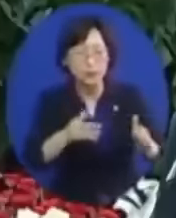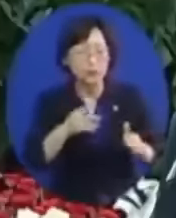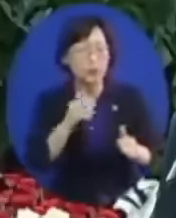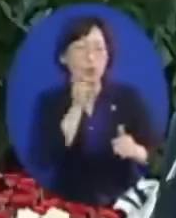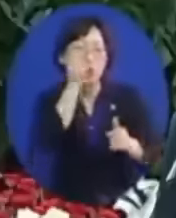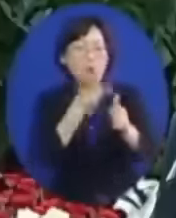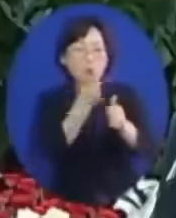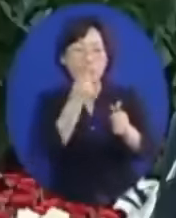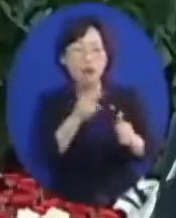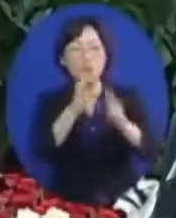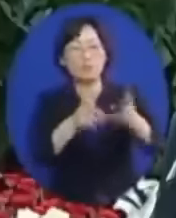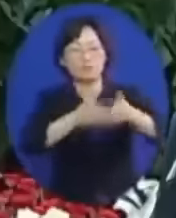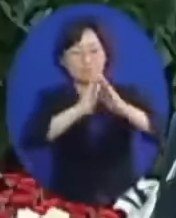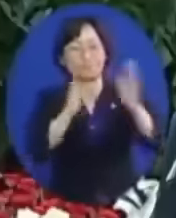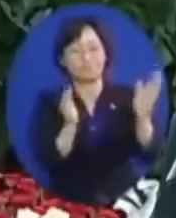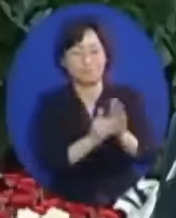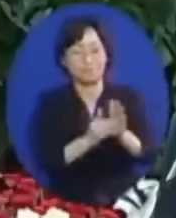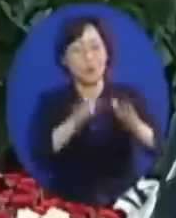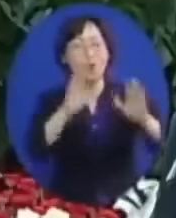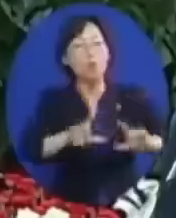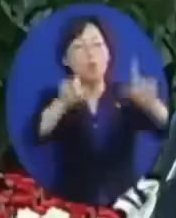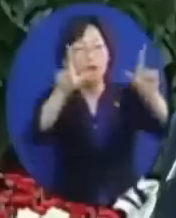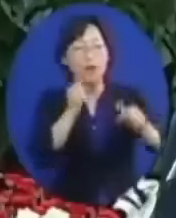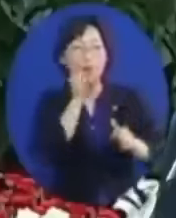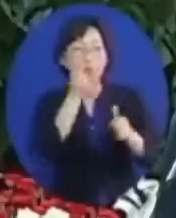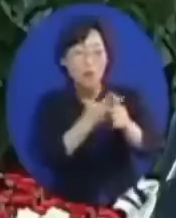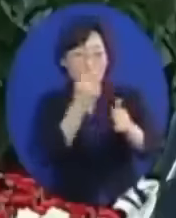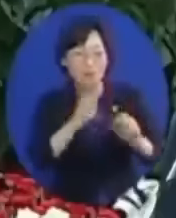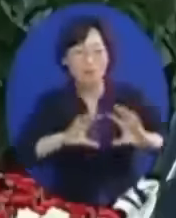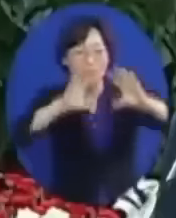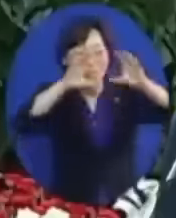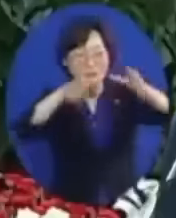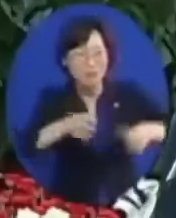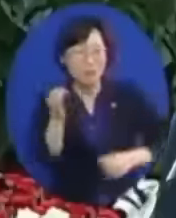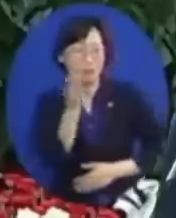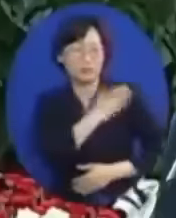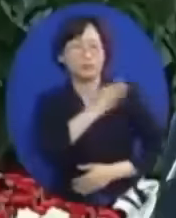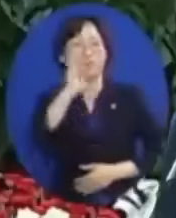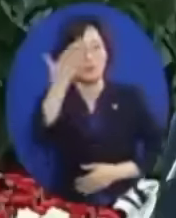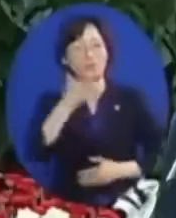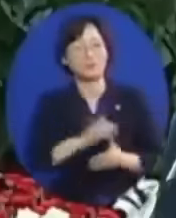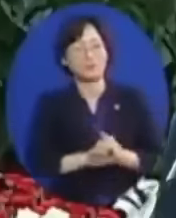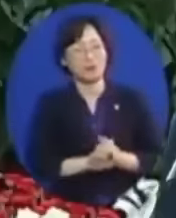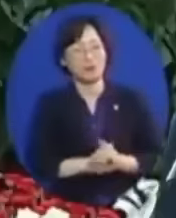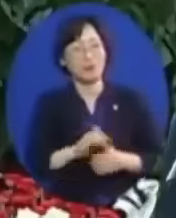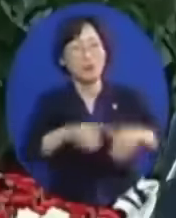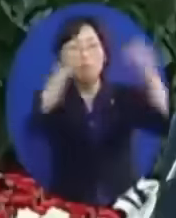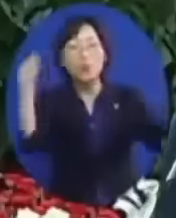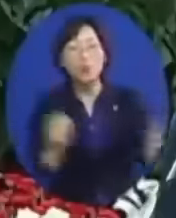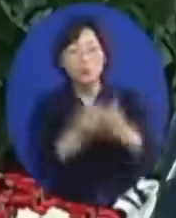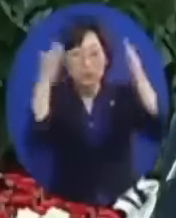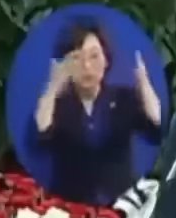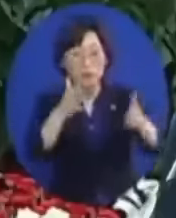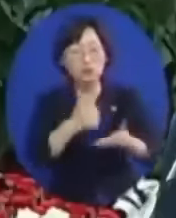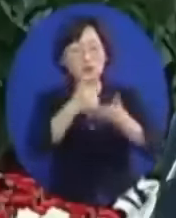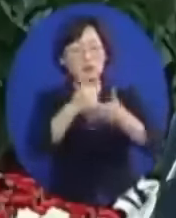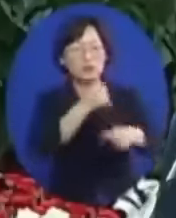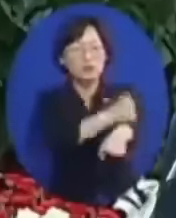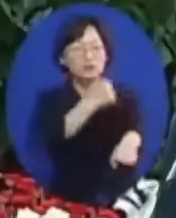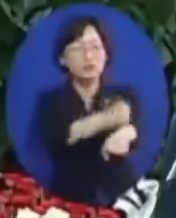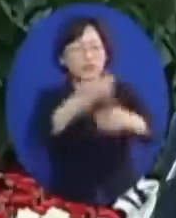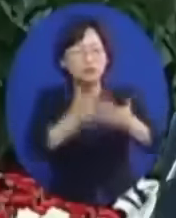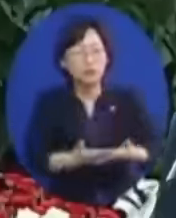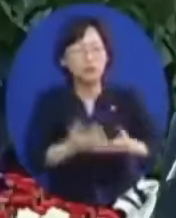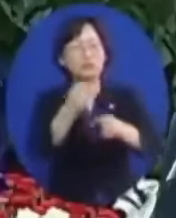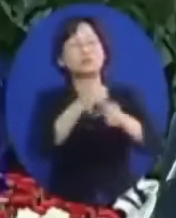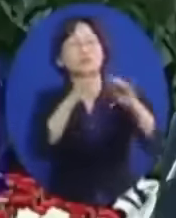세웠고 오늘 코카콜라로서 세계적인 부자가 되었던 것입니다. 우리 모두를 향해 주님은 수고하고 무거운